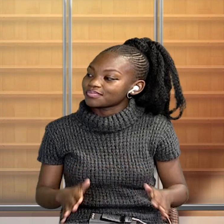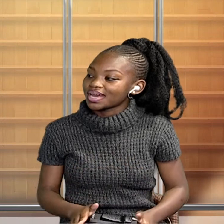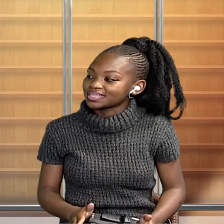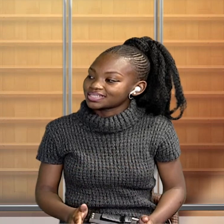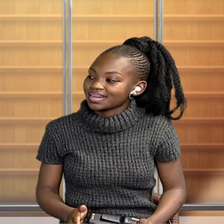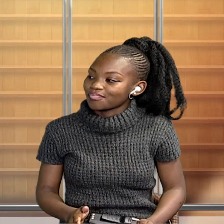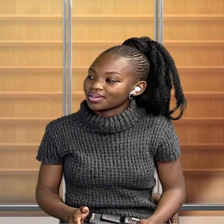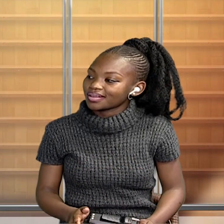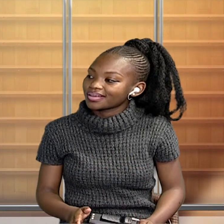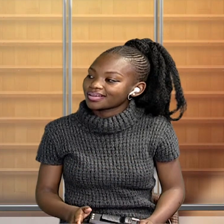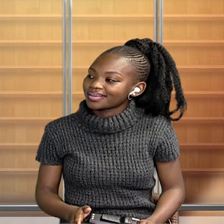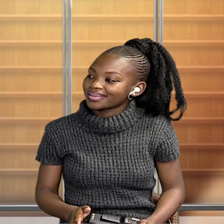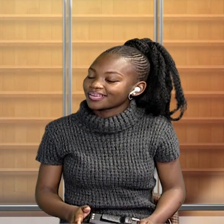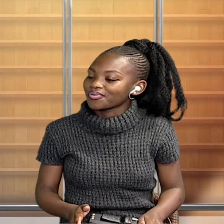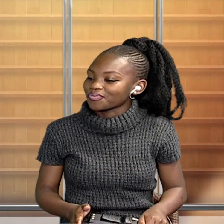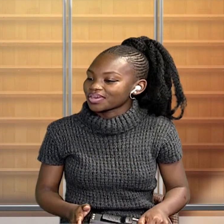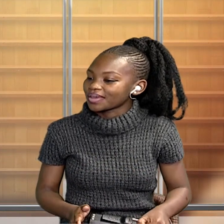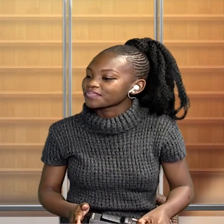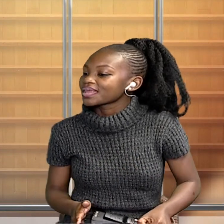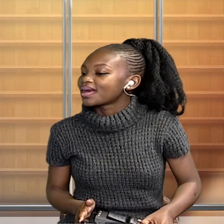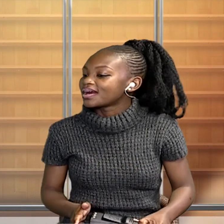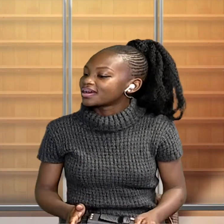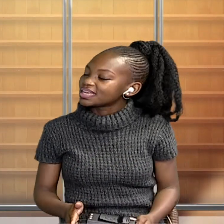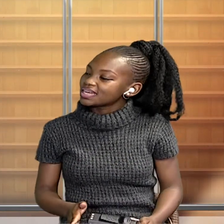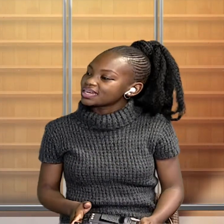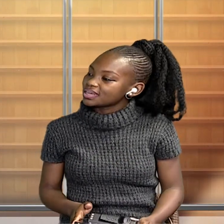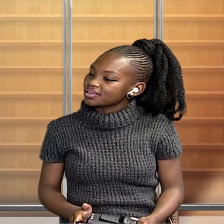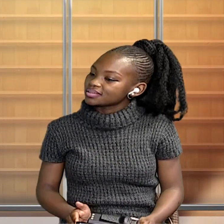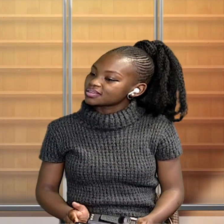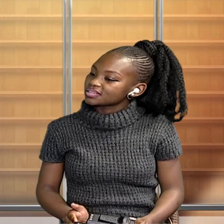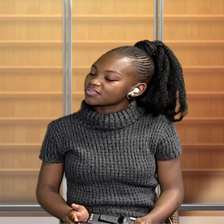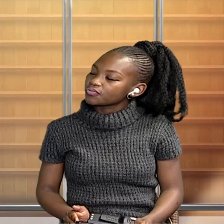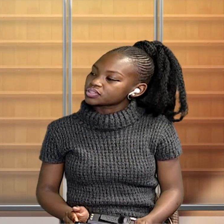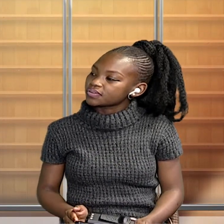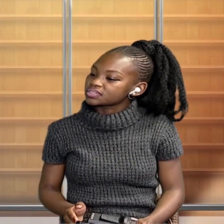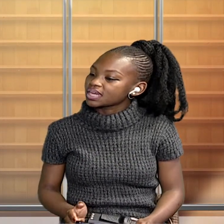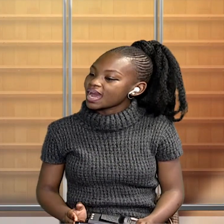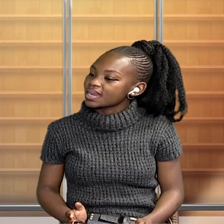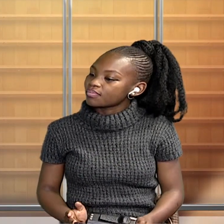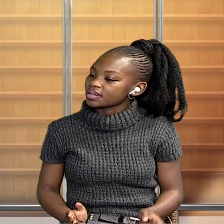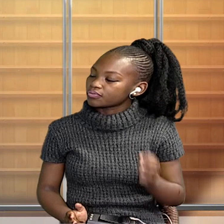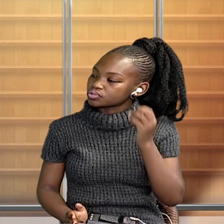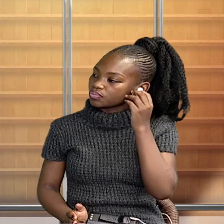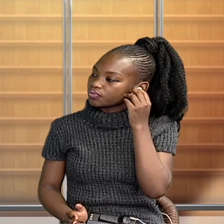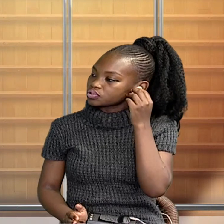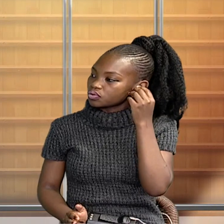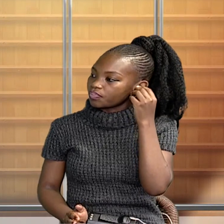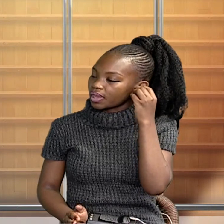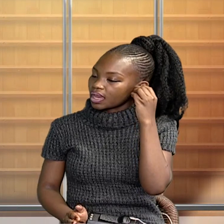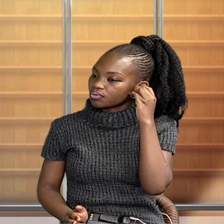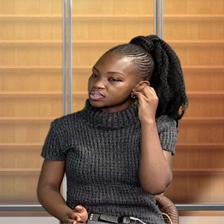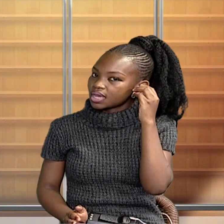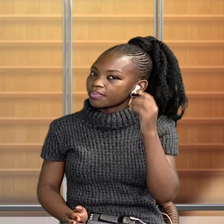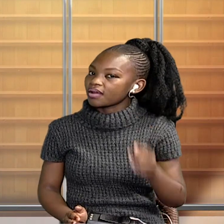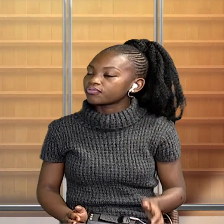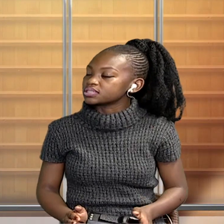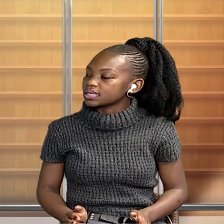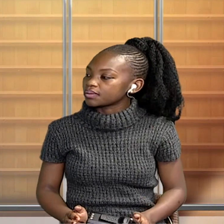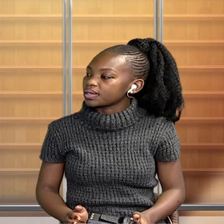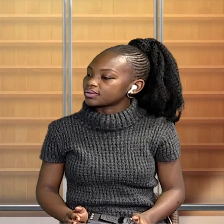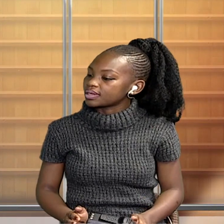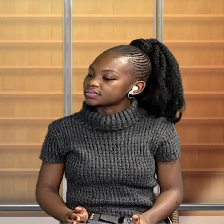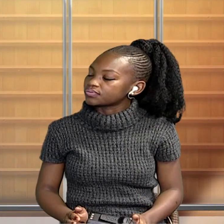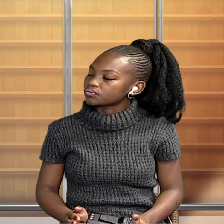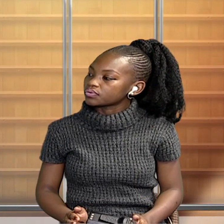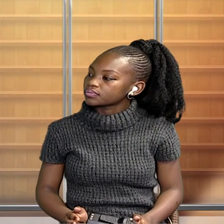stabang lesimnanzi namhla. Okay. Yini sifundvo sethu singani namhla futhi umfundi ubhekeke ukuthi